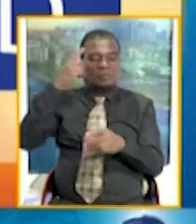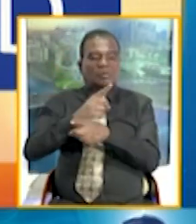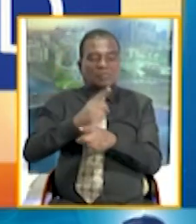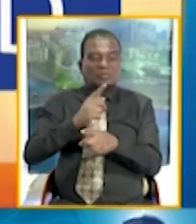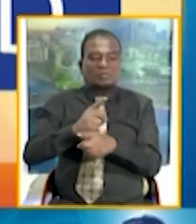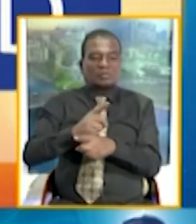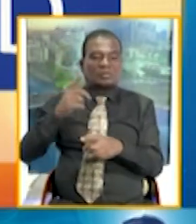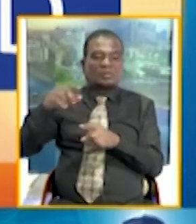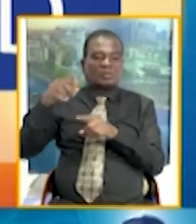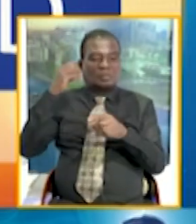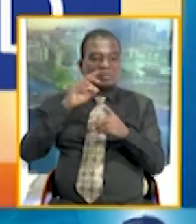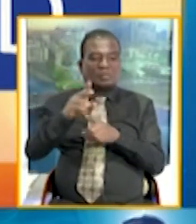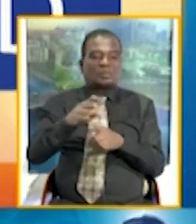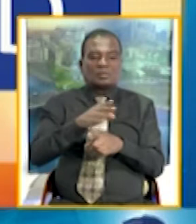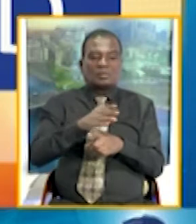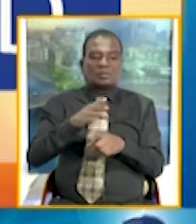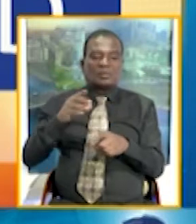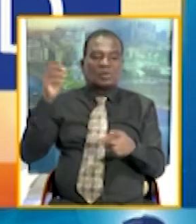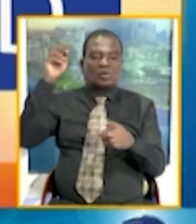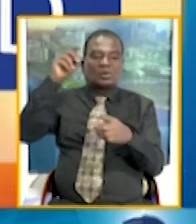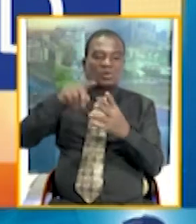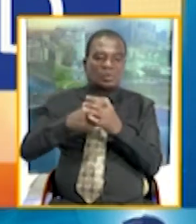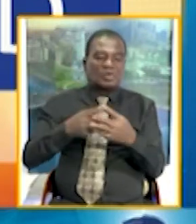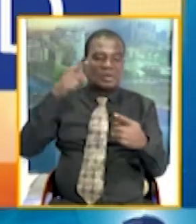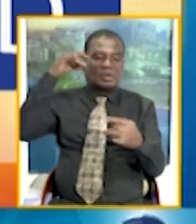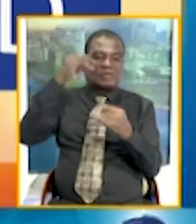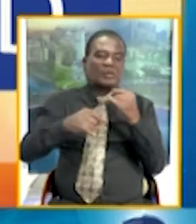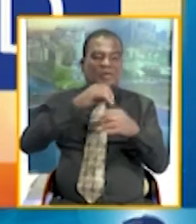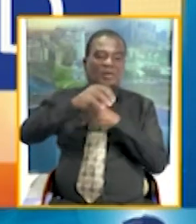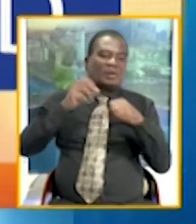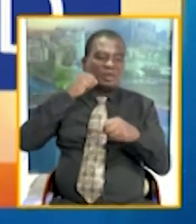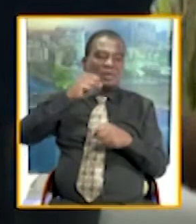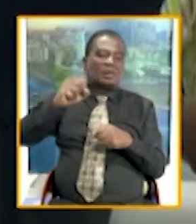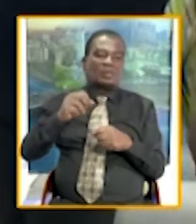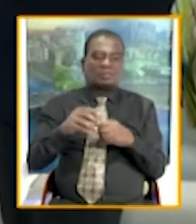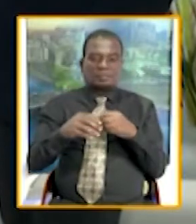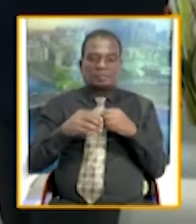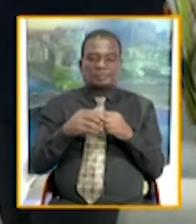conduite, un cap observé du début à la fin de la campagne. Didier Nguissan.